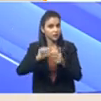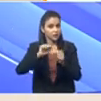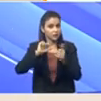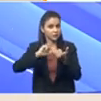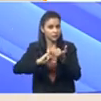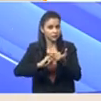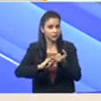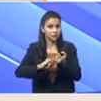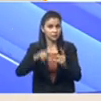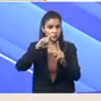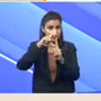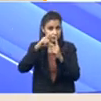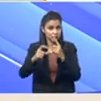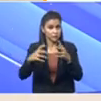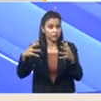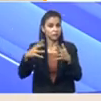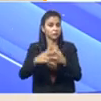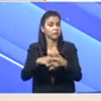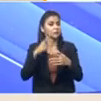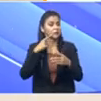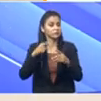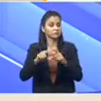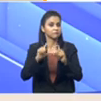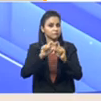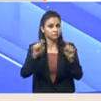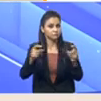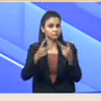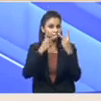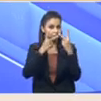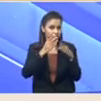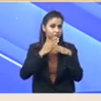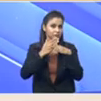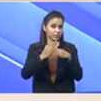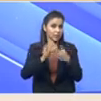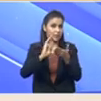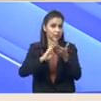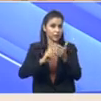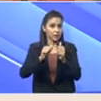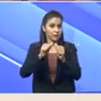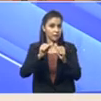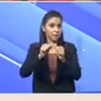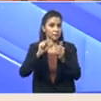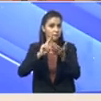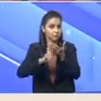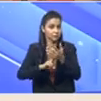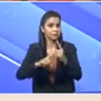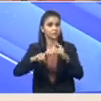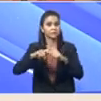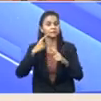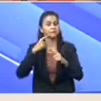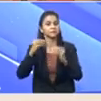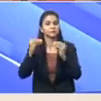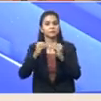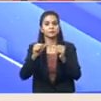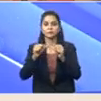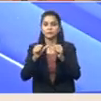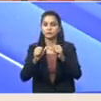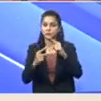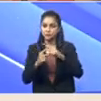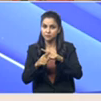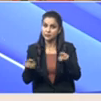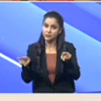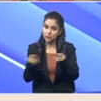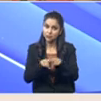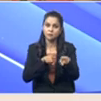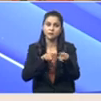#कल्चरल ब्रिजेस के साथ साझा कीजिए। मन की बात में हम ऐसे उदाहरण पर आगे